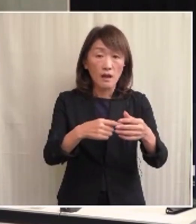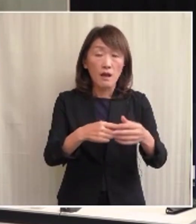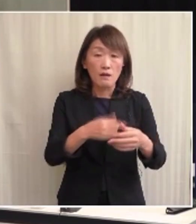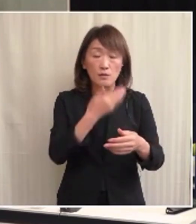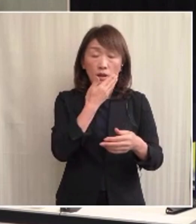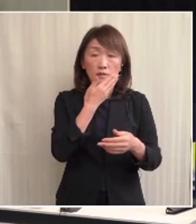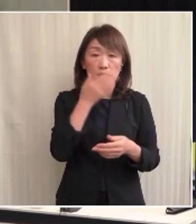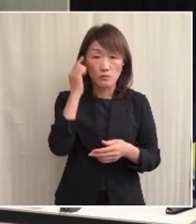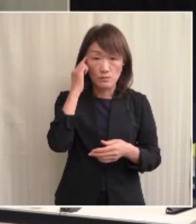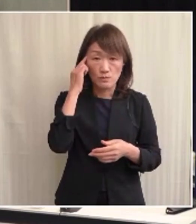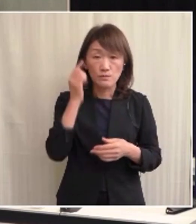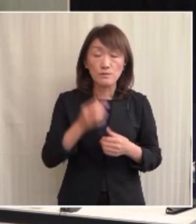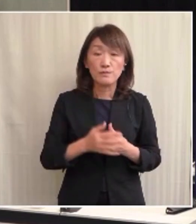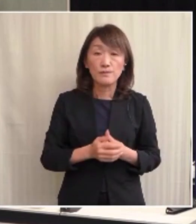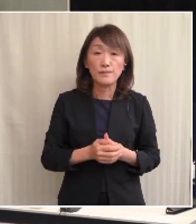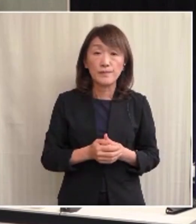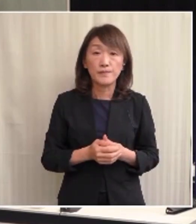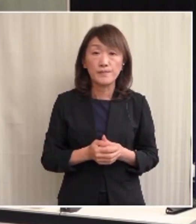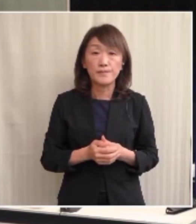では